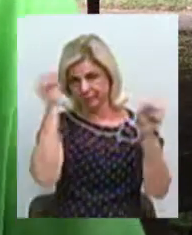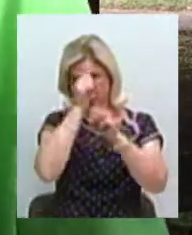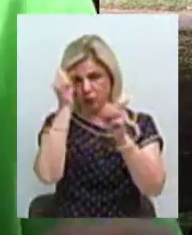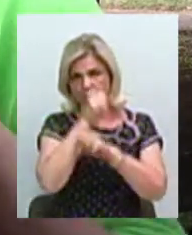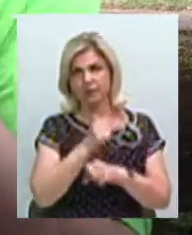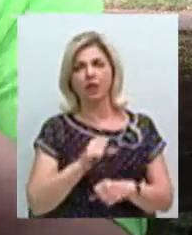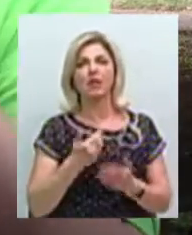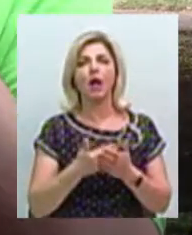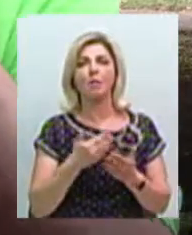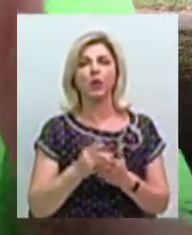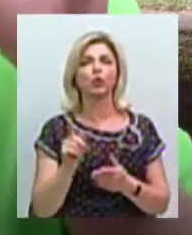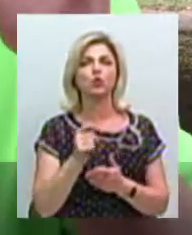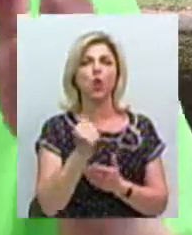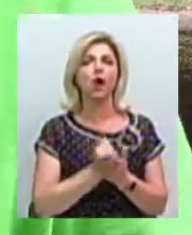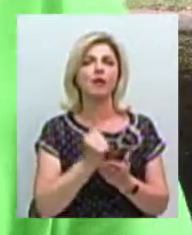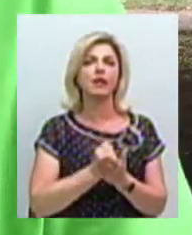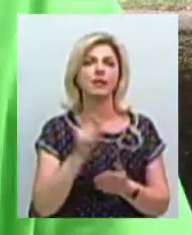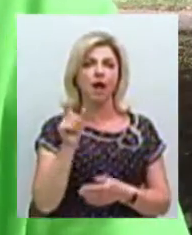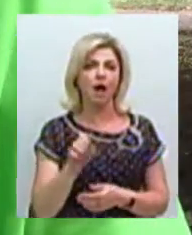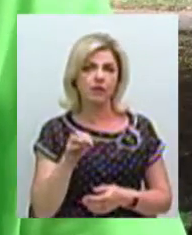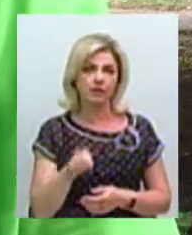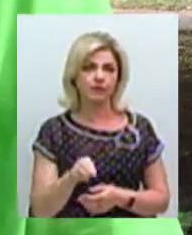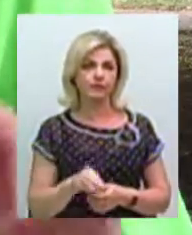там, що кандидат там,